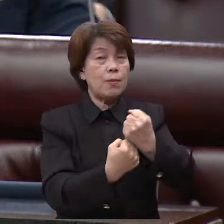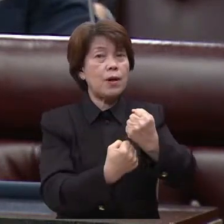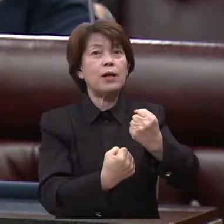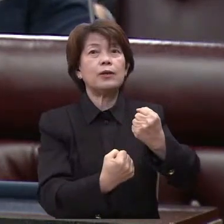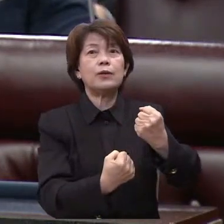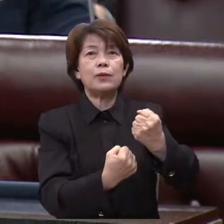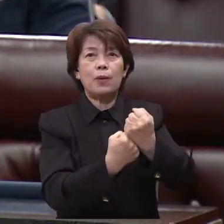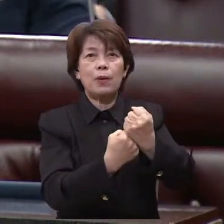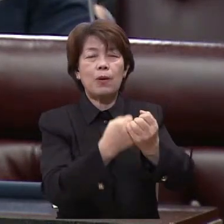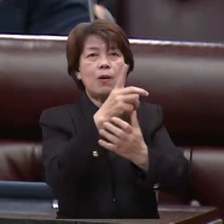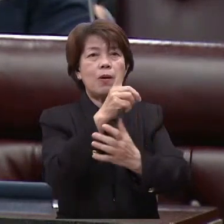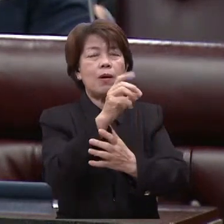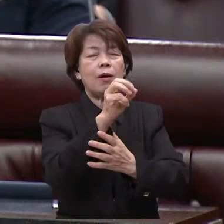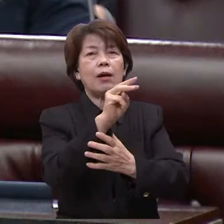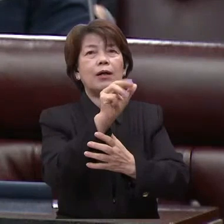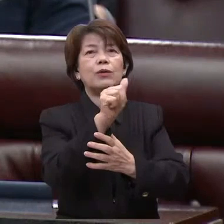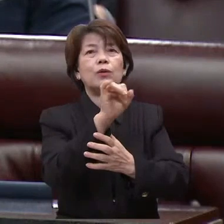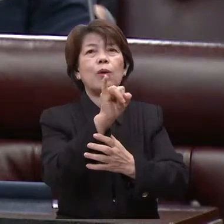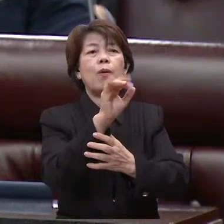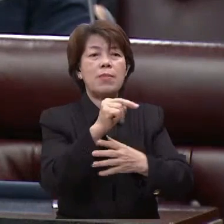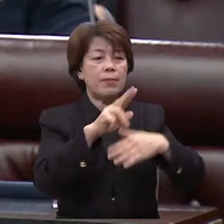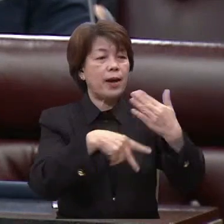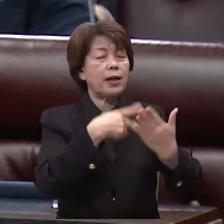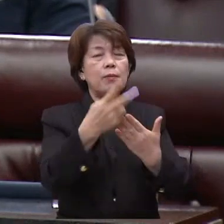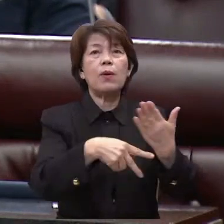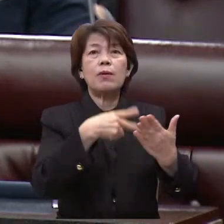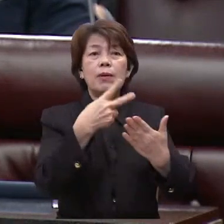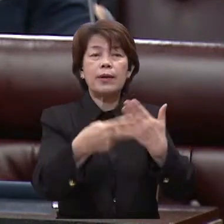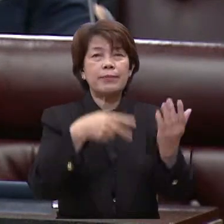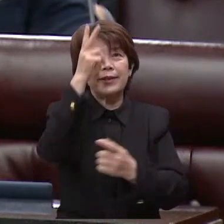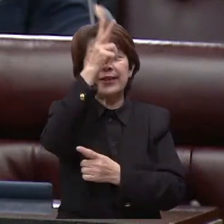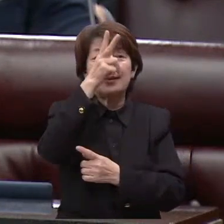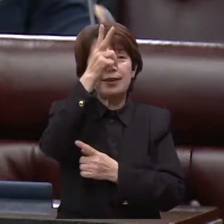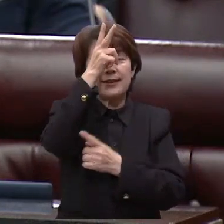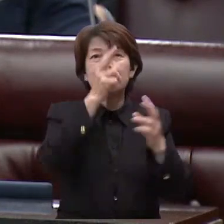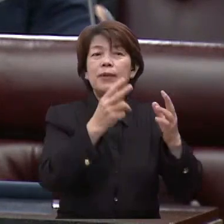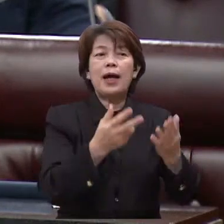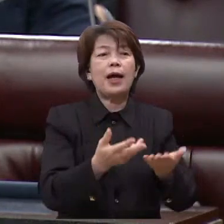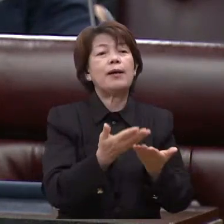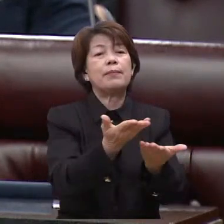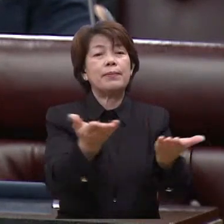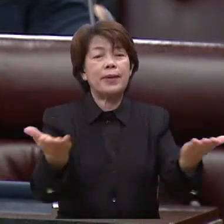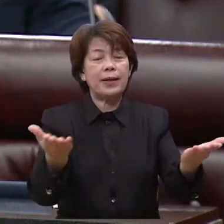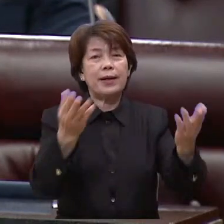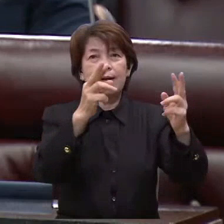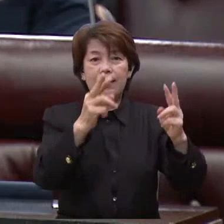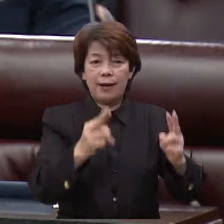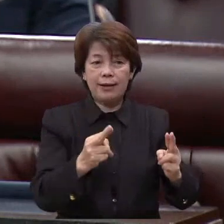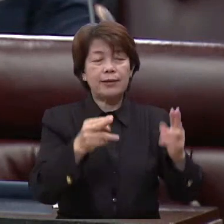berbagai domain dalam melaksanakan program bantuan kerajaan kepada rakyat secara bersasar